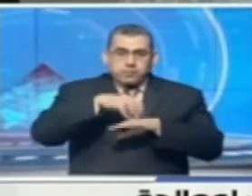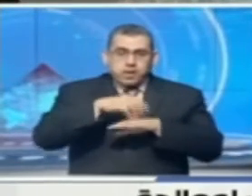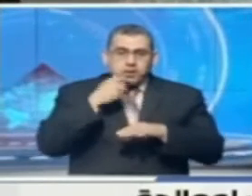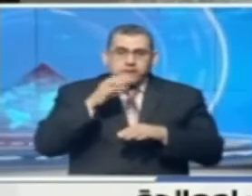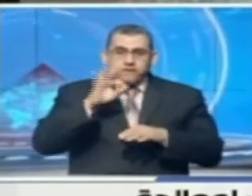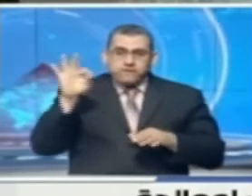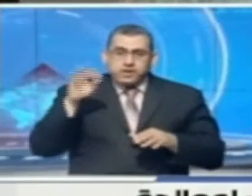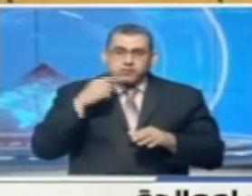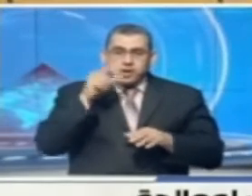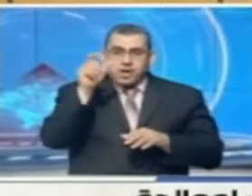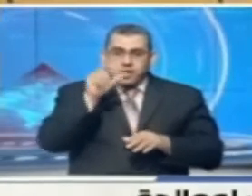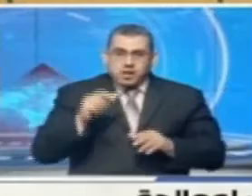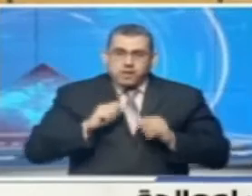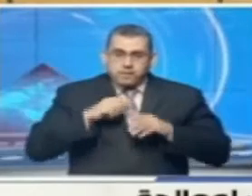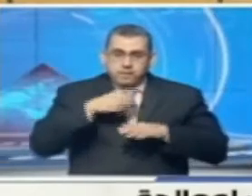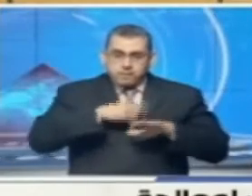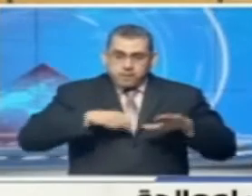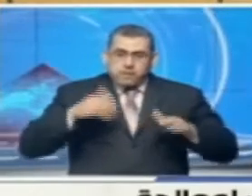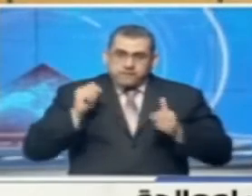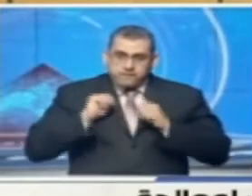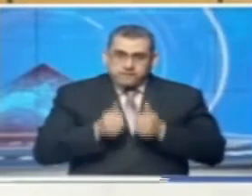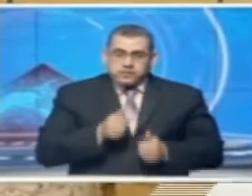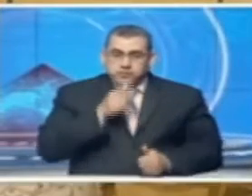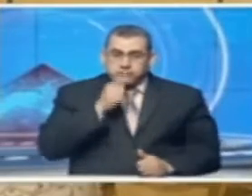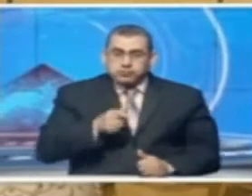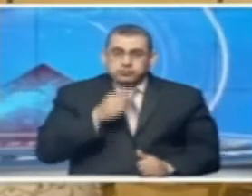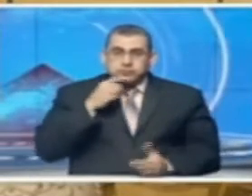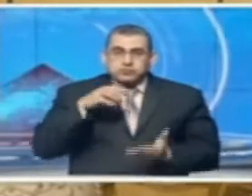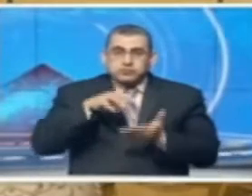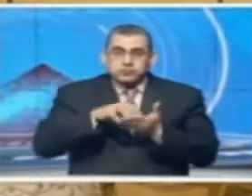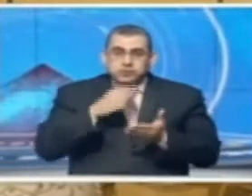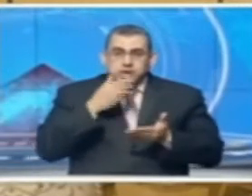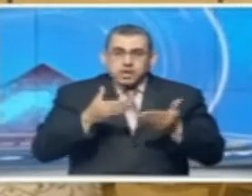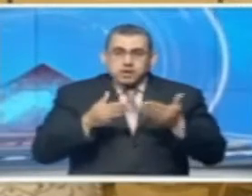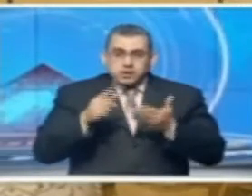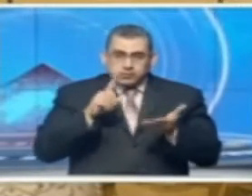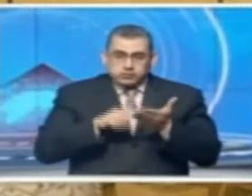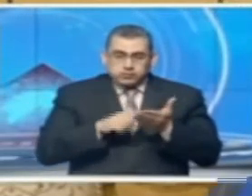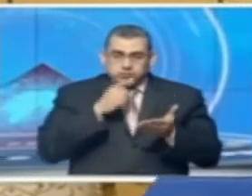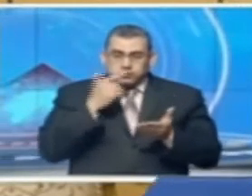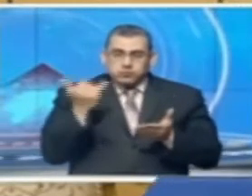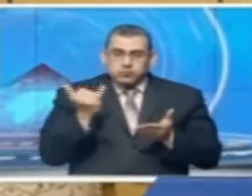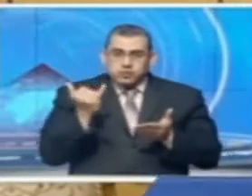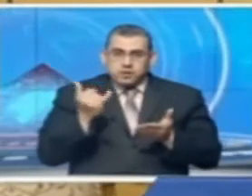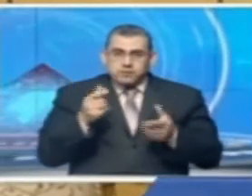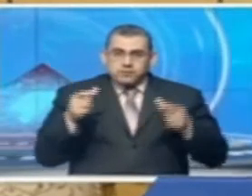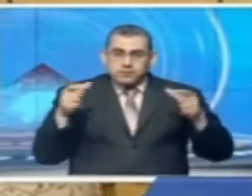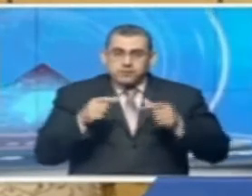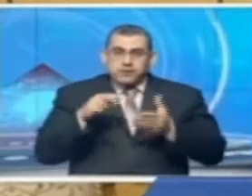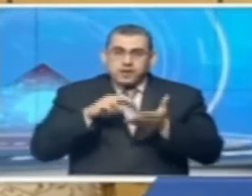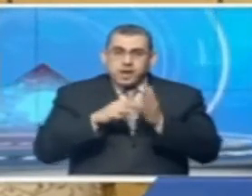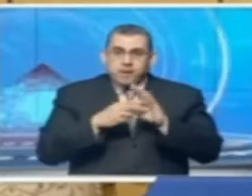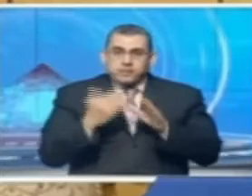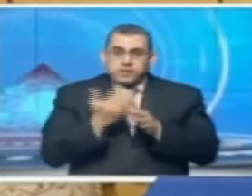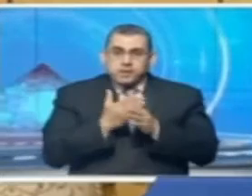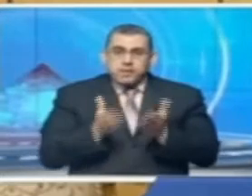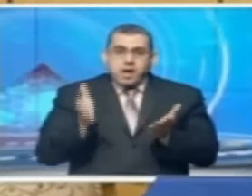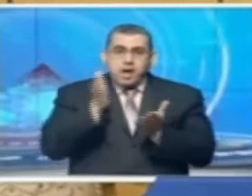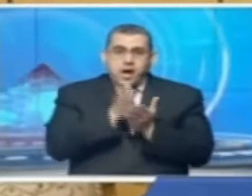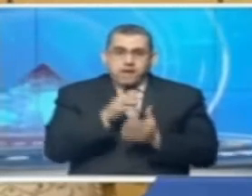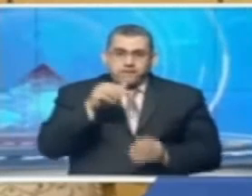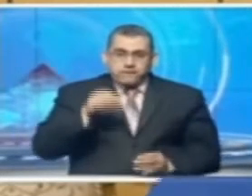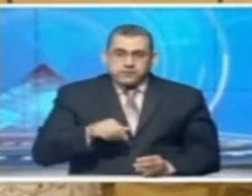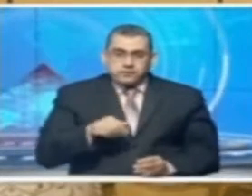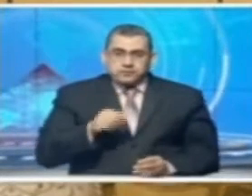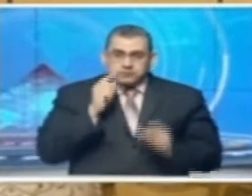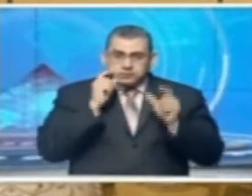الفرنسي والإيطالي. القضاء الإداري بطبيعة الحال هو الحارس لهذه الحقوق،